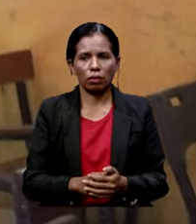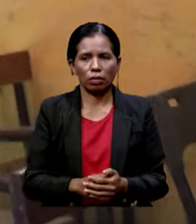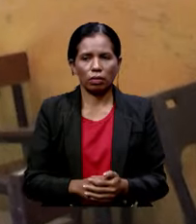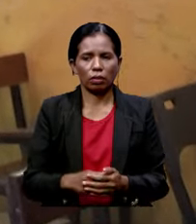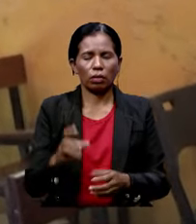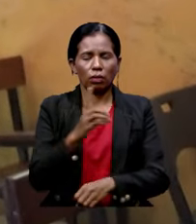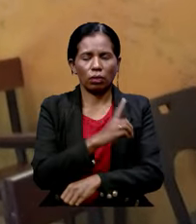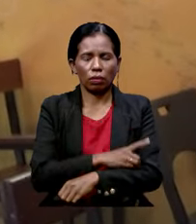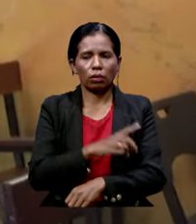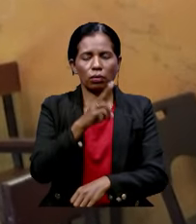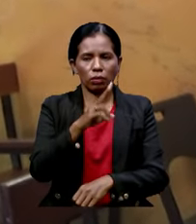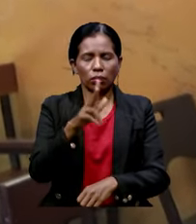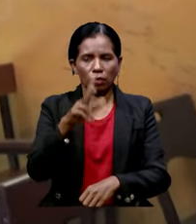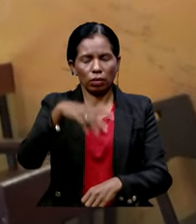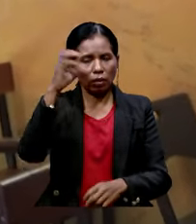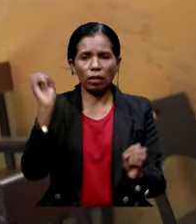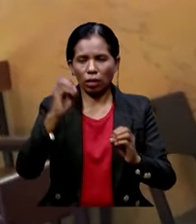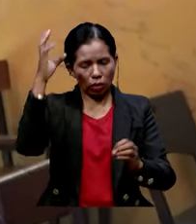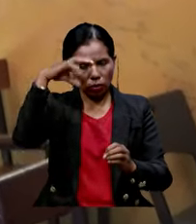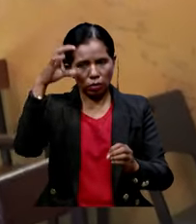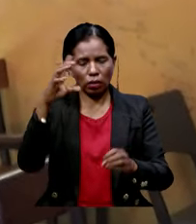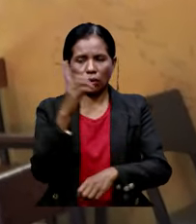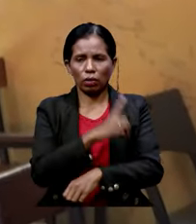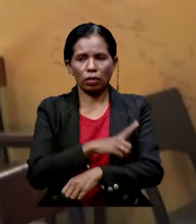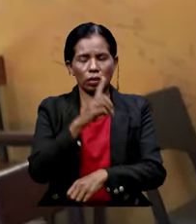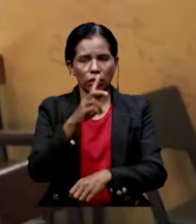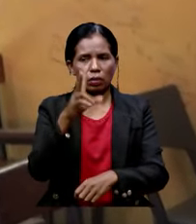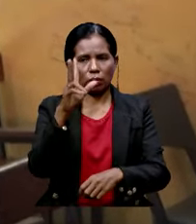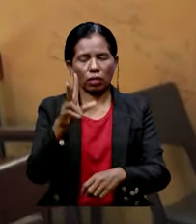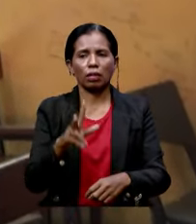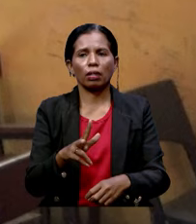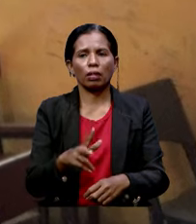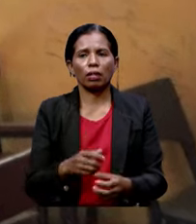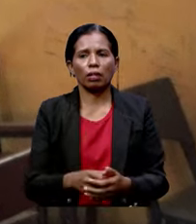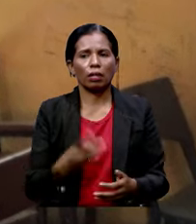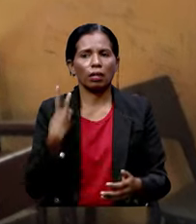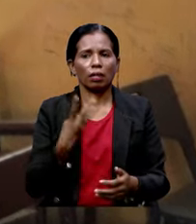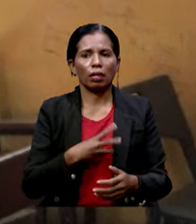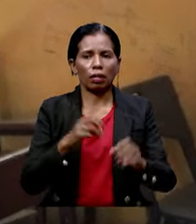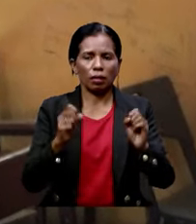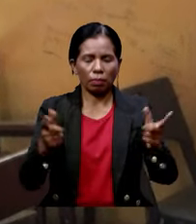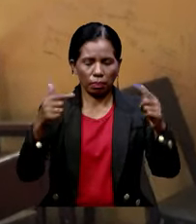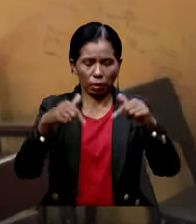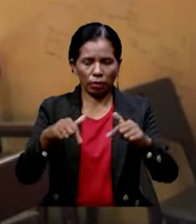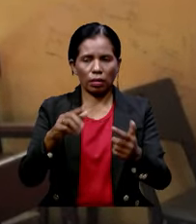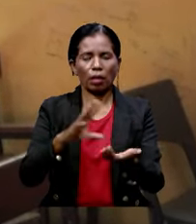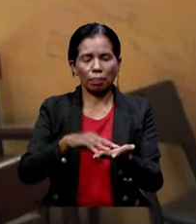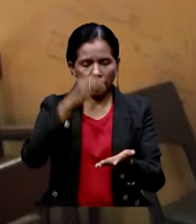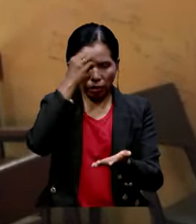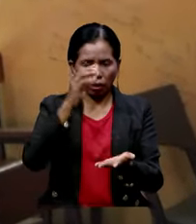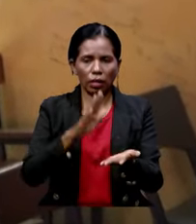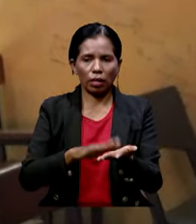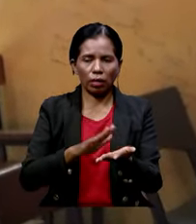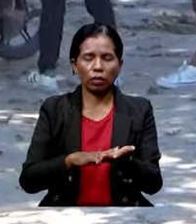bele sa la udan tau loro ni da ruan sa ni la udan en tau ami bele mai fali betun da ami mai